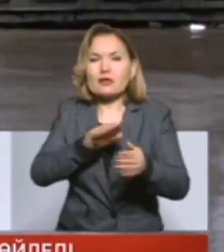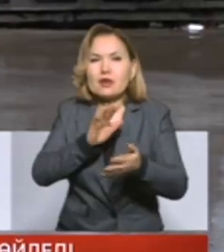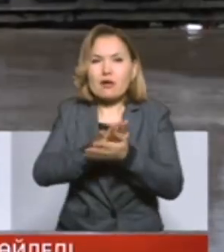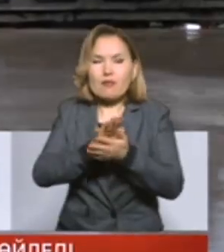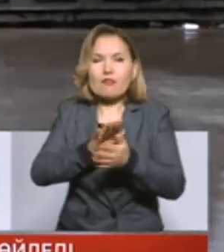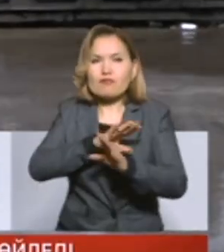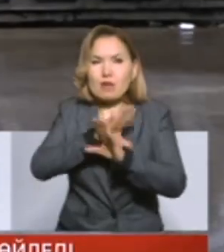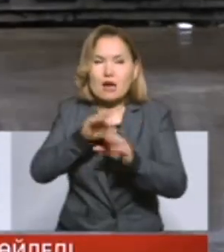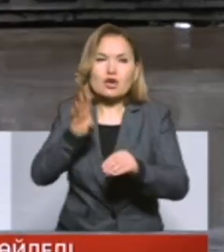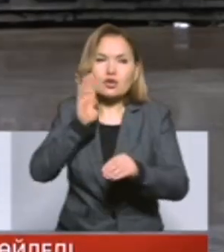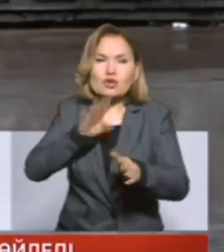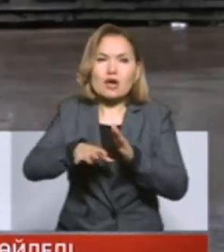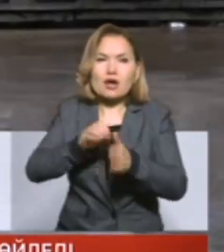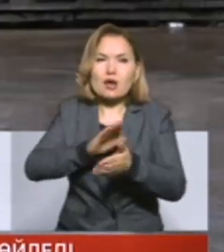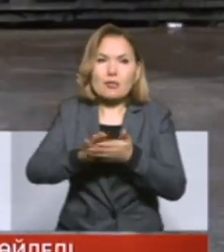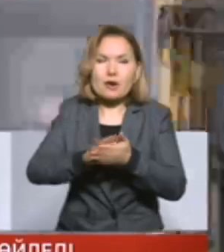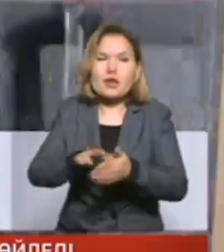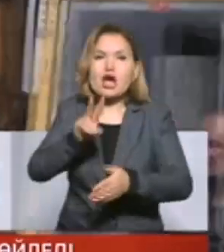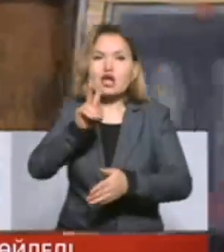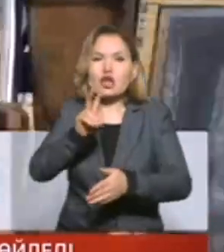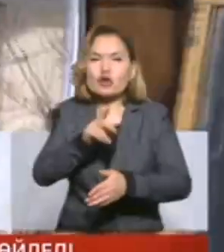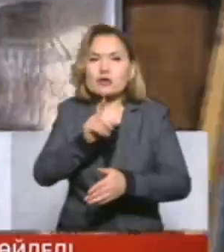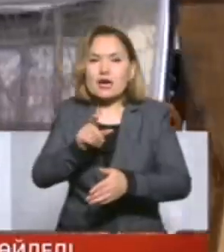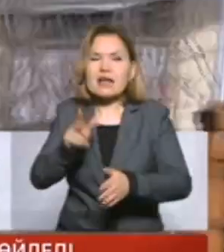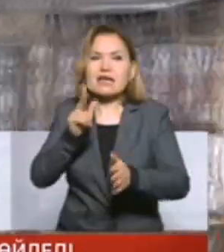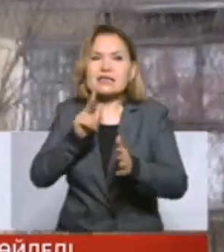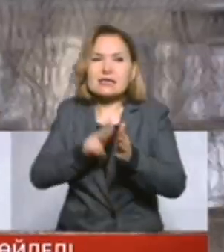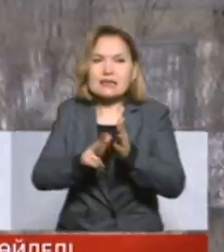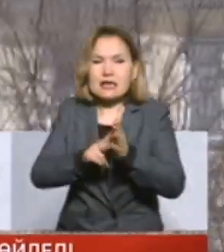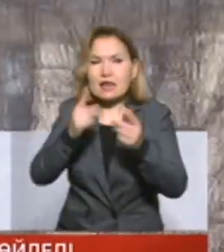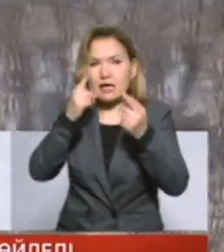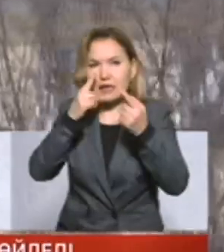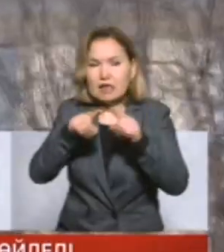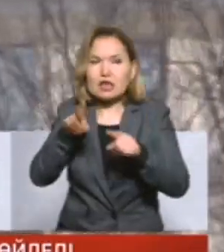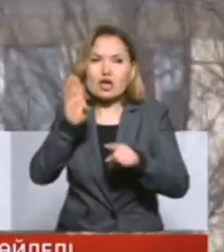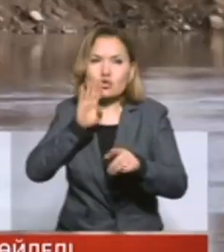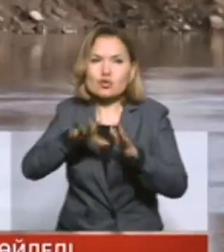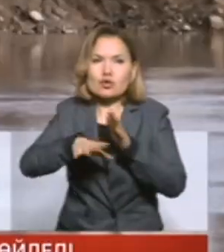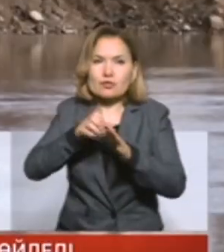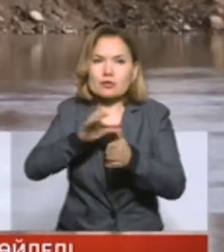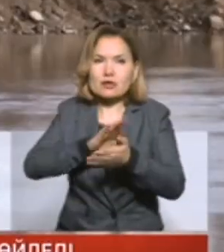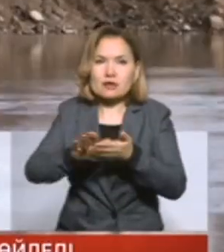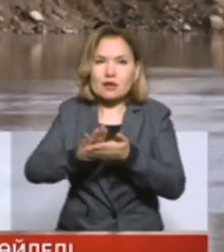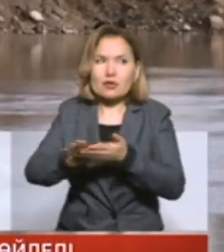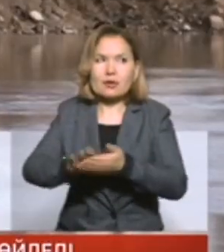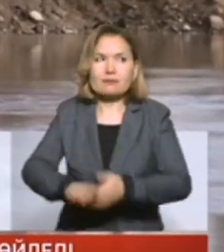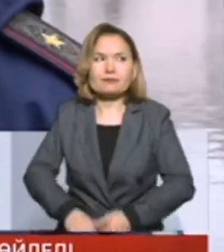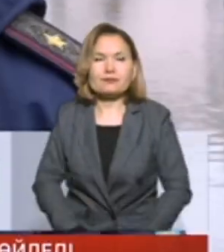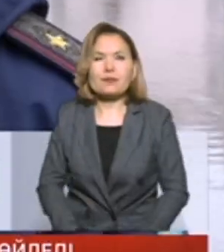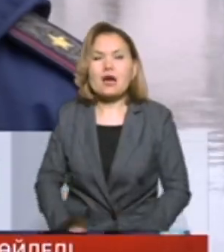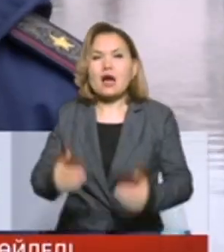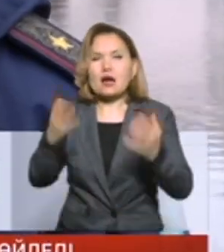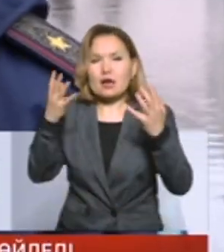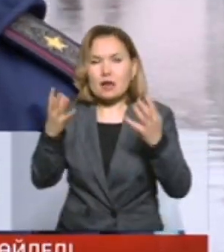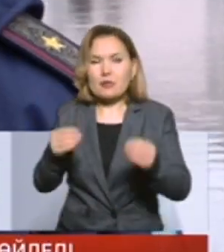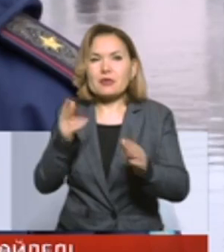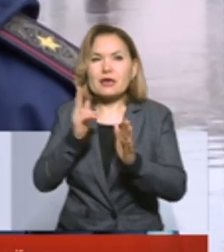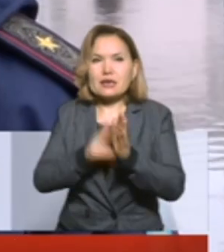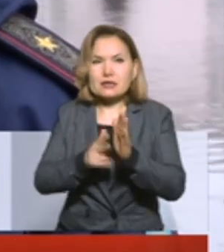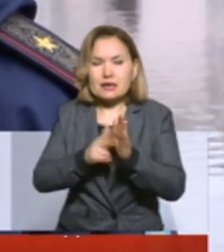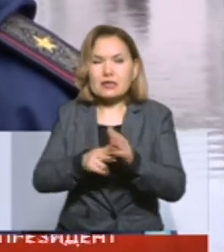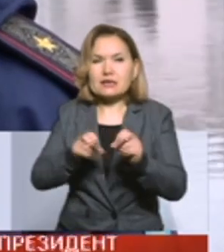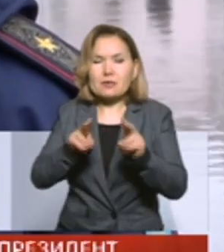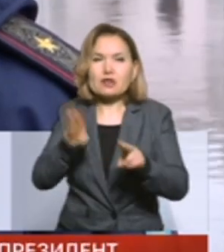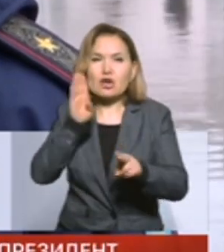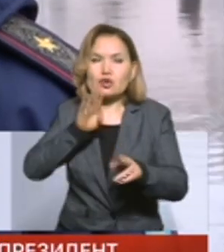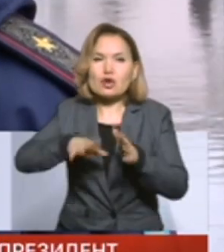барынша нығайтуда. Бұл жұмыстарға 200 адам мен 80-ге жуық техника жұмылдырылған. Қазіргі таңда 80-ге жуық